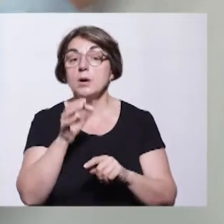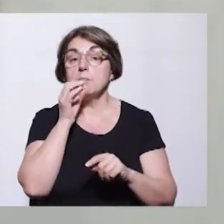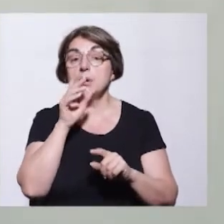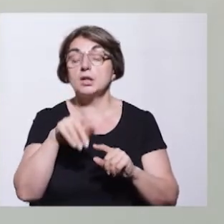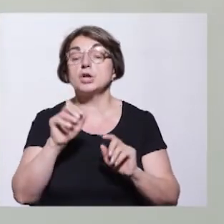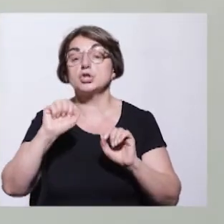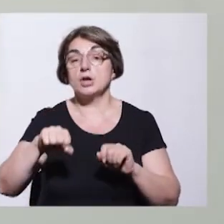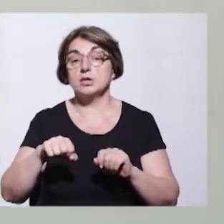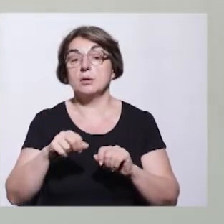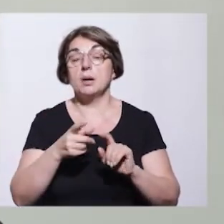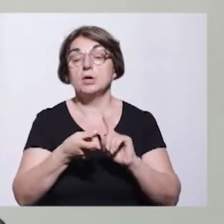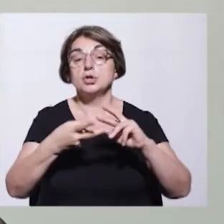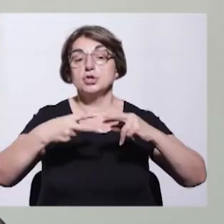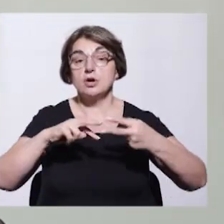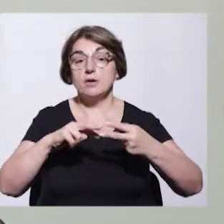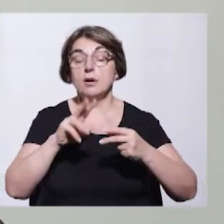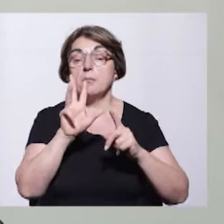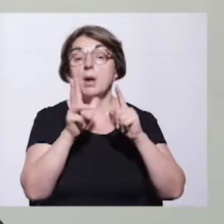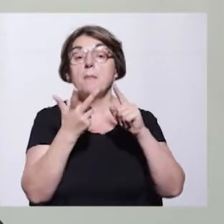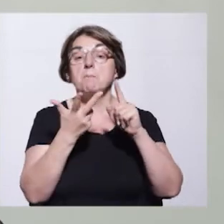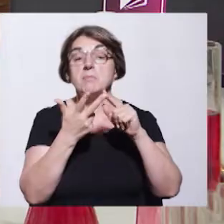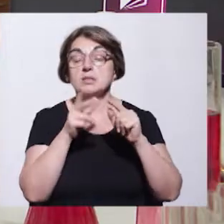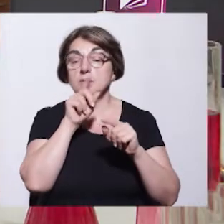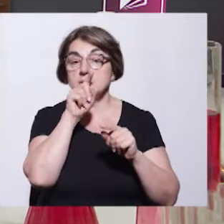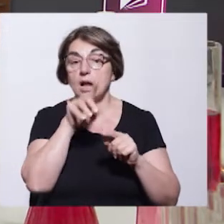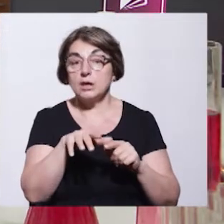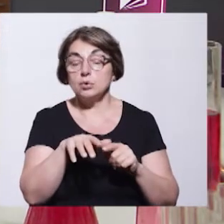შემდეგ ჩავანაცვლებ მესამე წყალბადის ატომს